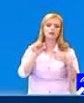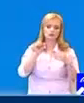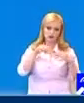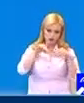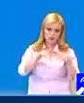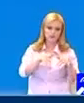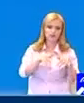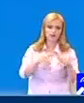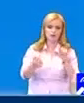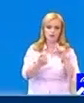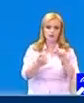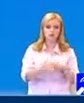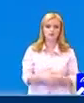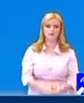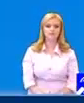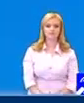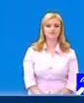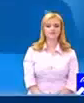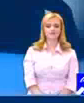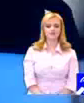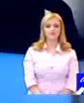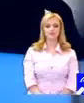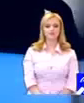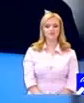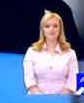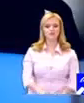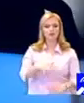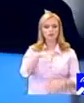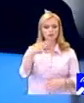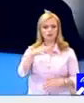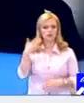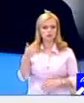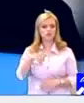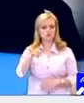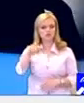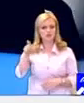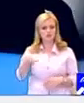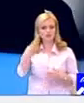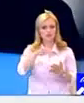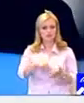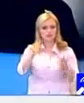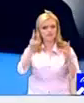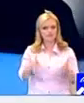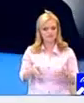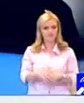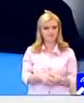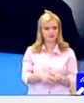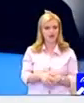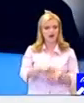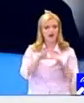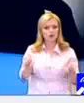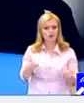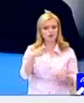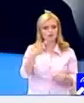face Partidul Democrat. Tot mai multe persoane devin victimele traficului de carne vie.